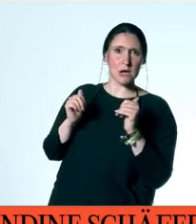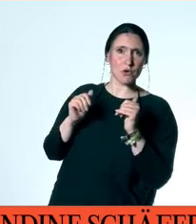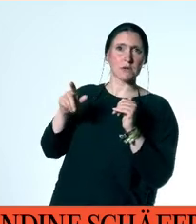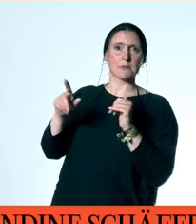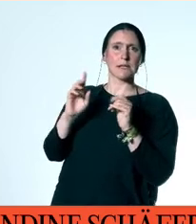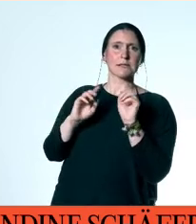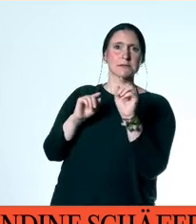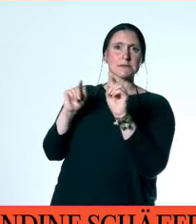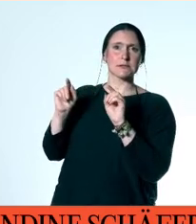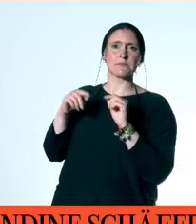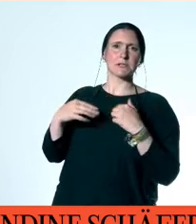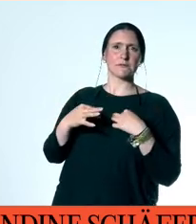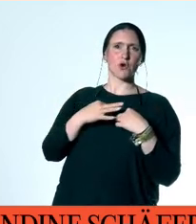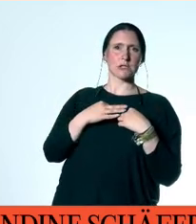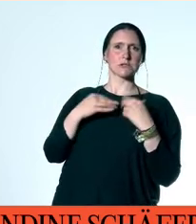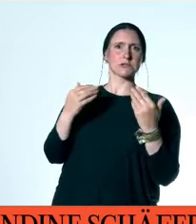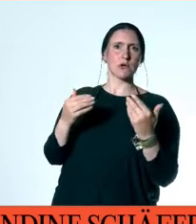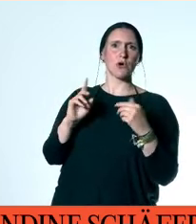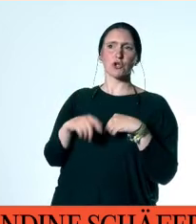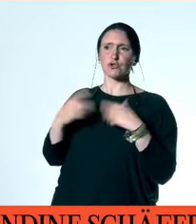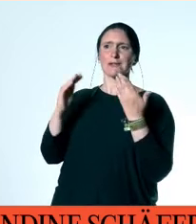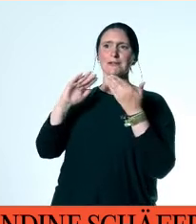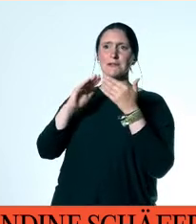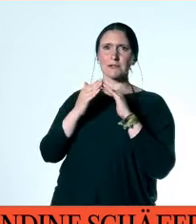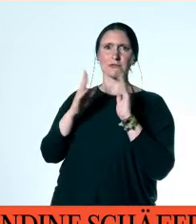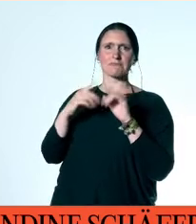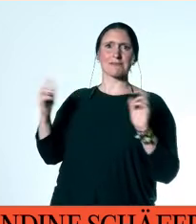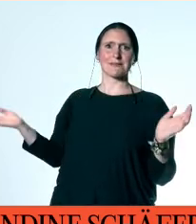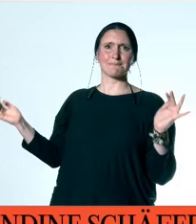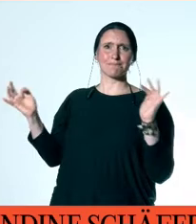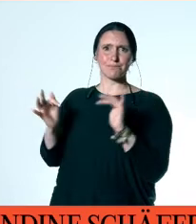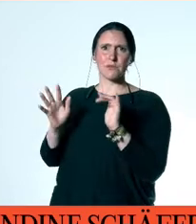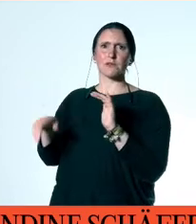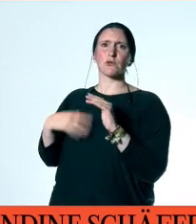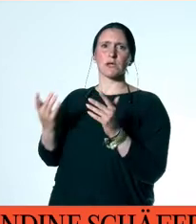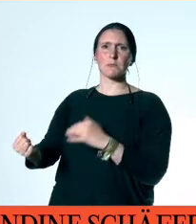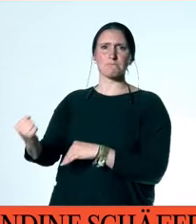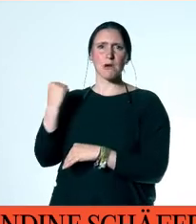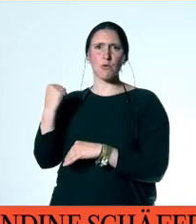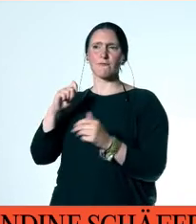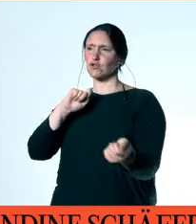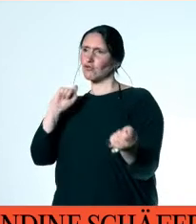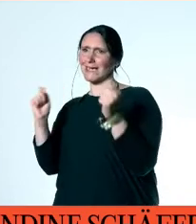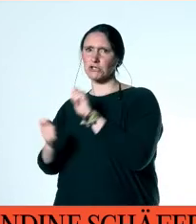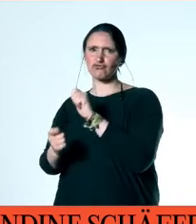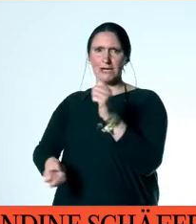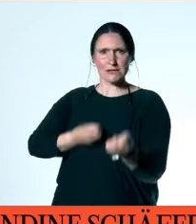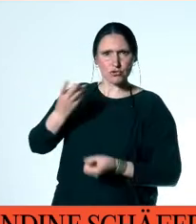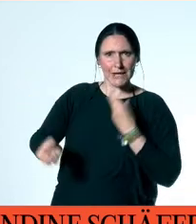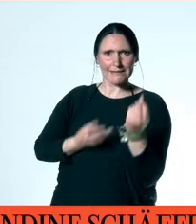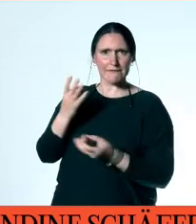Schubladen, in die man gesteckt wird. Wir versuchen wirklich sehr viele Aspekte hier zusammenzufügen